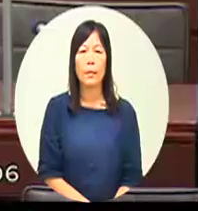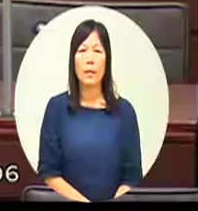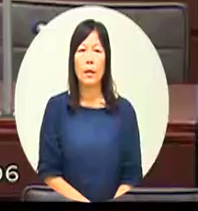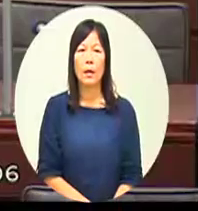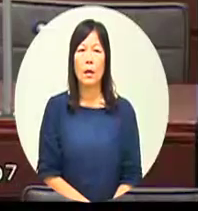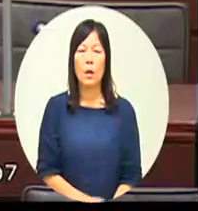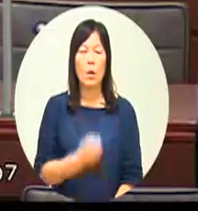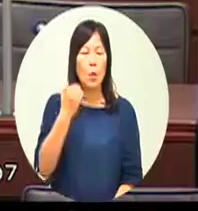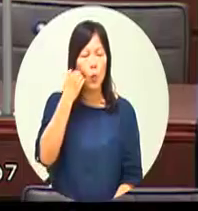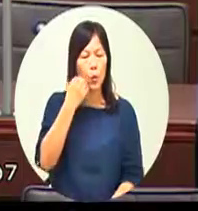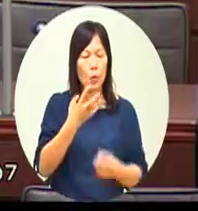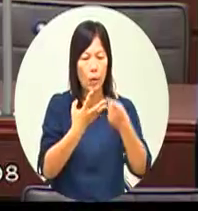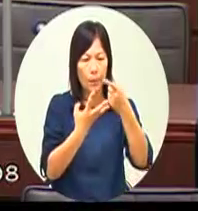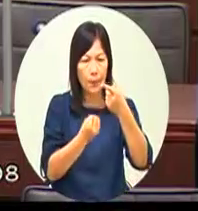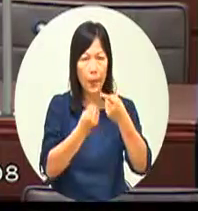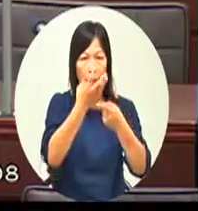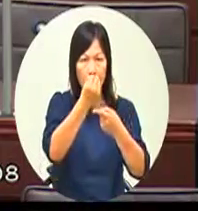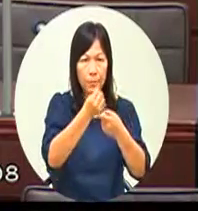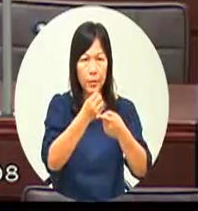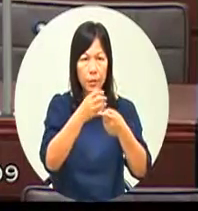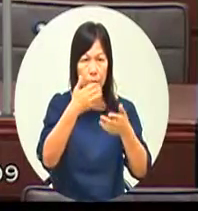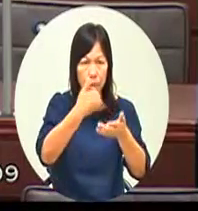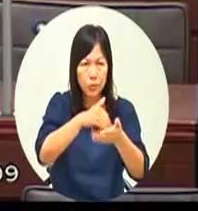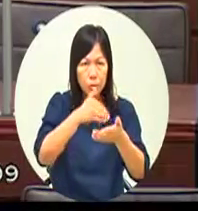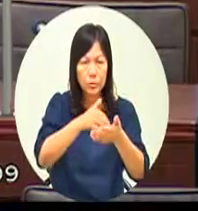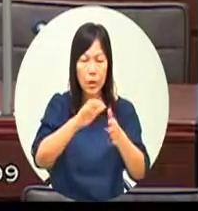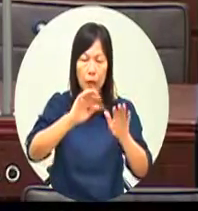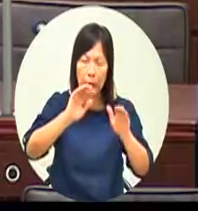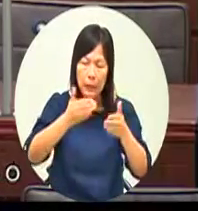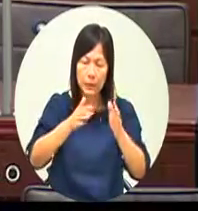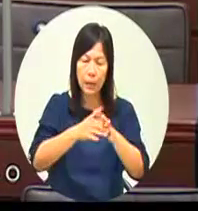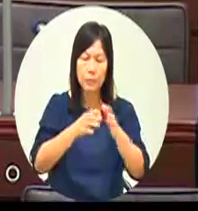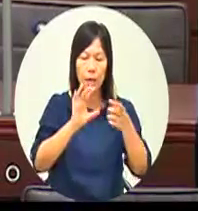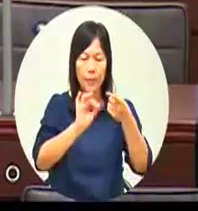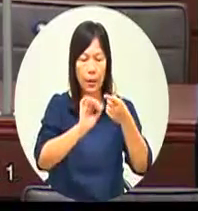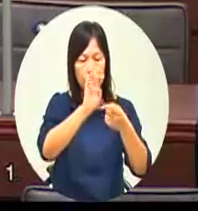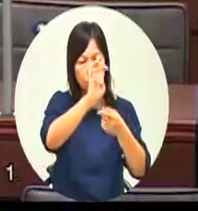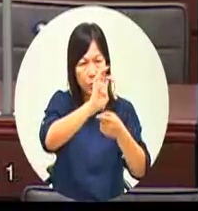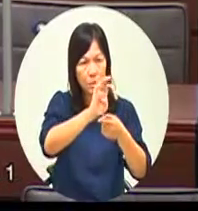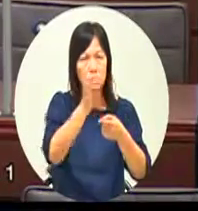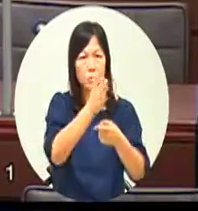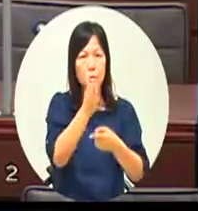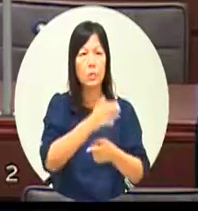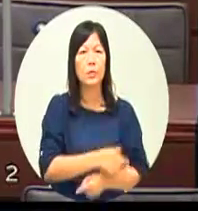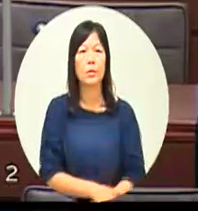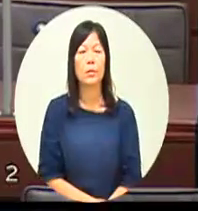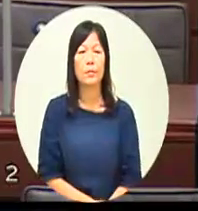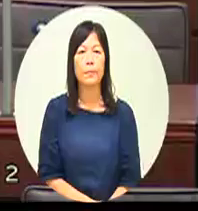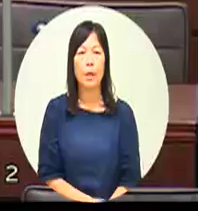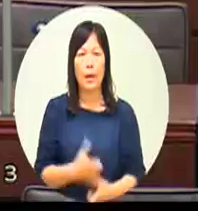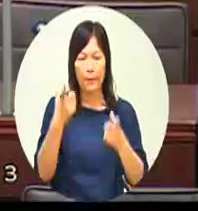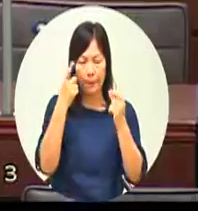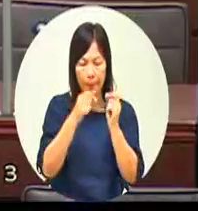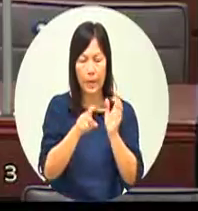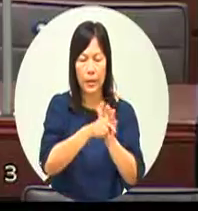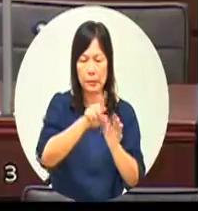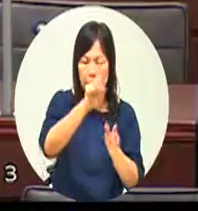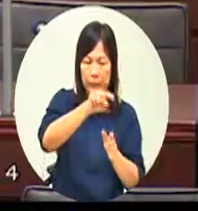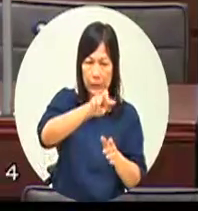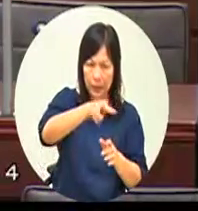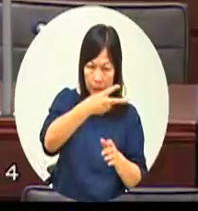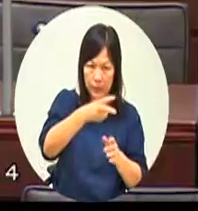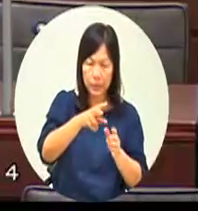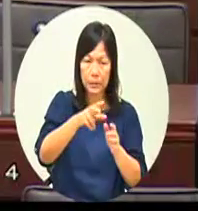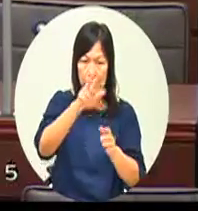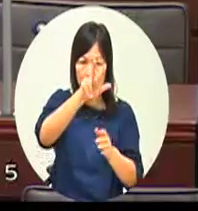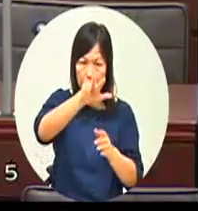如果以百分比来讲，大概是在40%。 40%嘛。 原先是1700，现在是